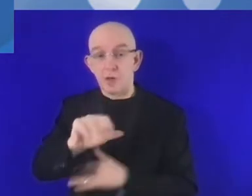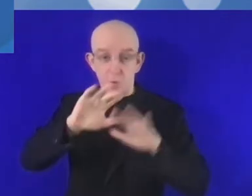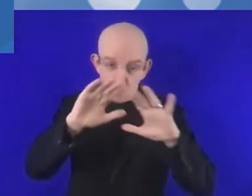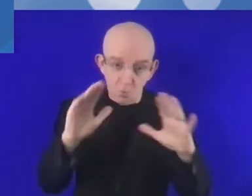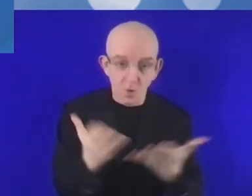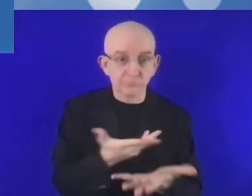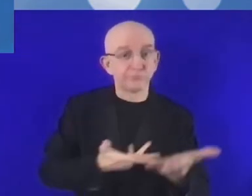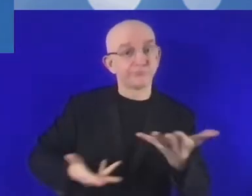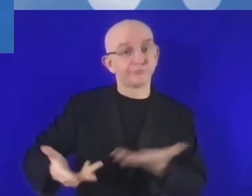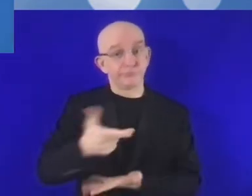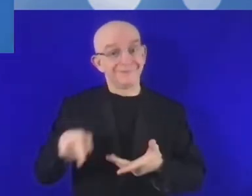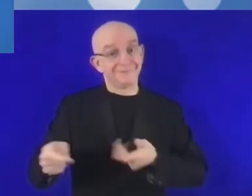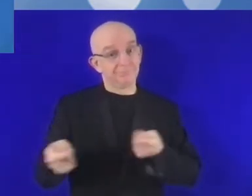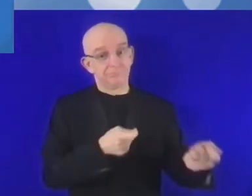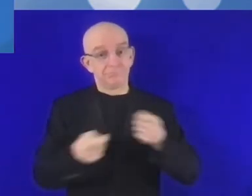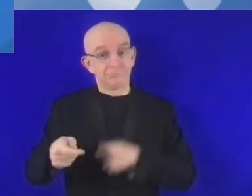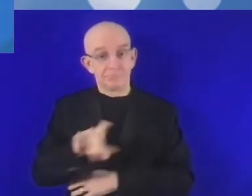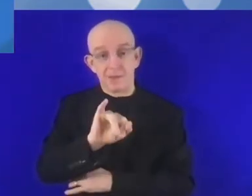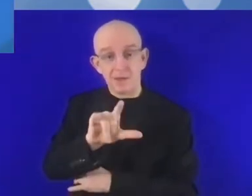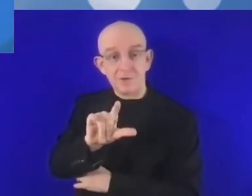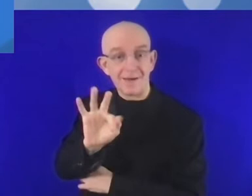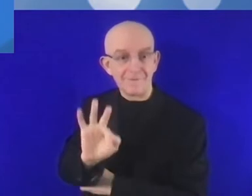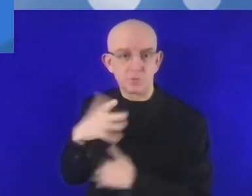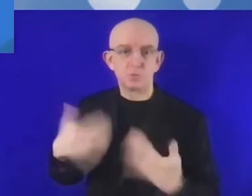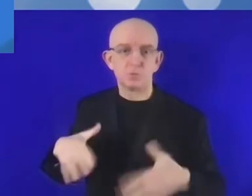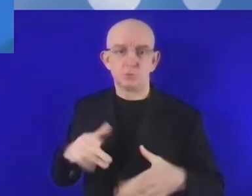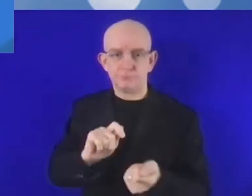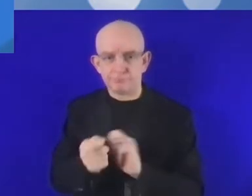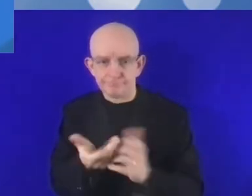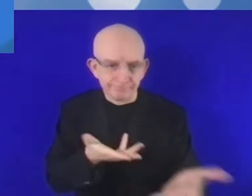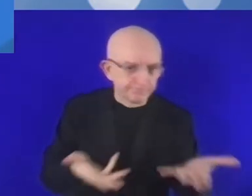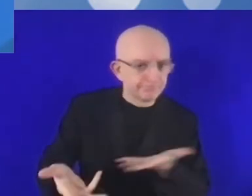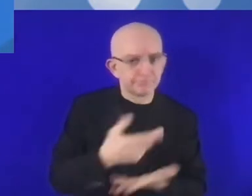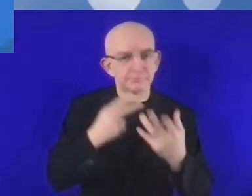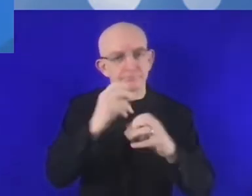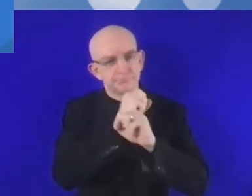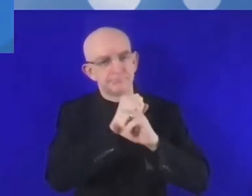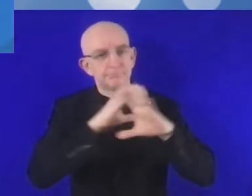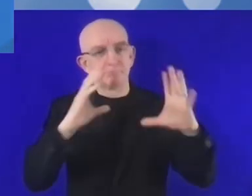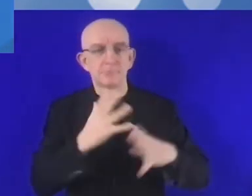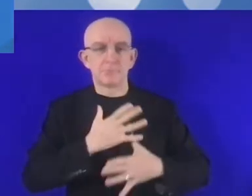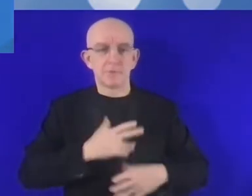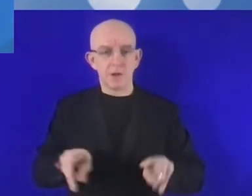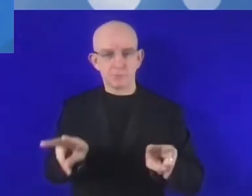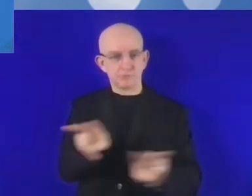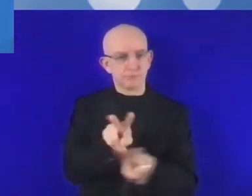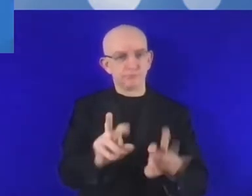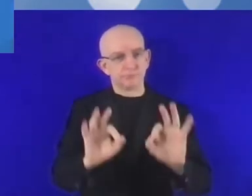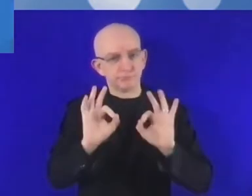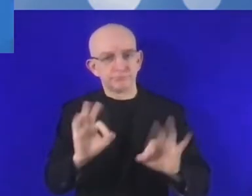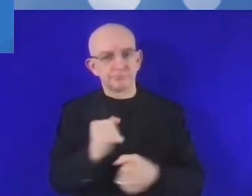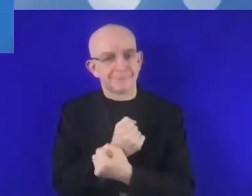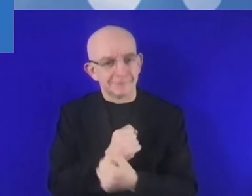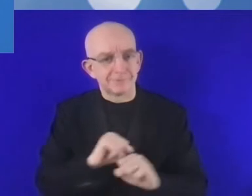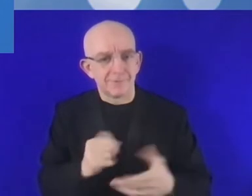للإنترنت بحلول عام 2030. يلعب منتدى حوكمة الإنترنت هذا دورا حاسما في تشكيل الحوار.